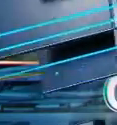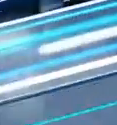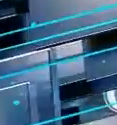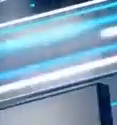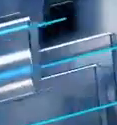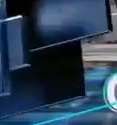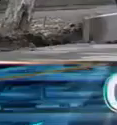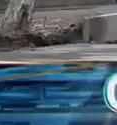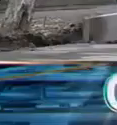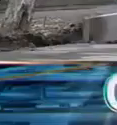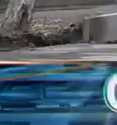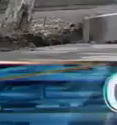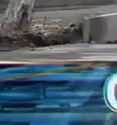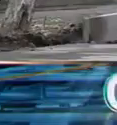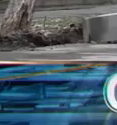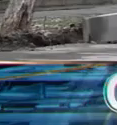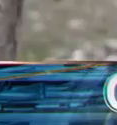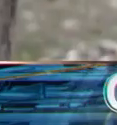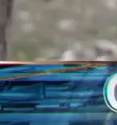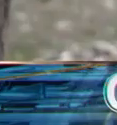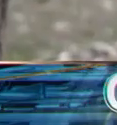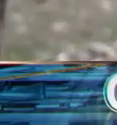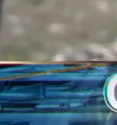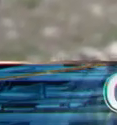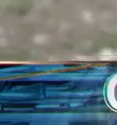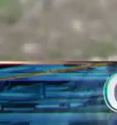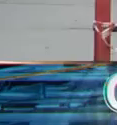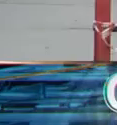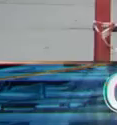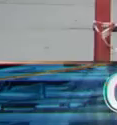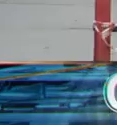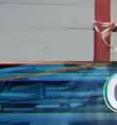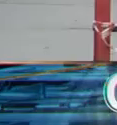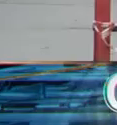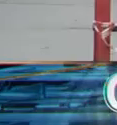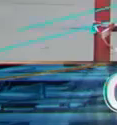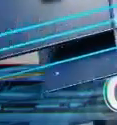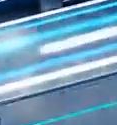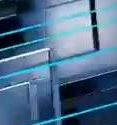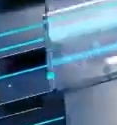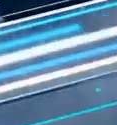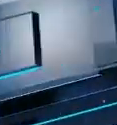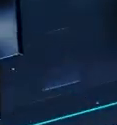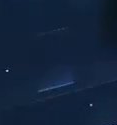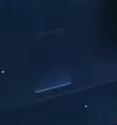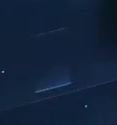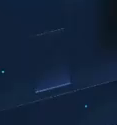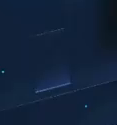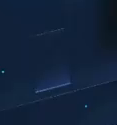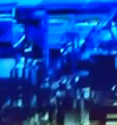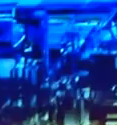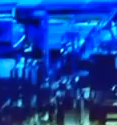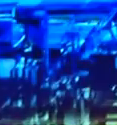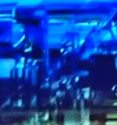здравоохранения. ЧП не помеха. 60 улиц Талдыкургана планируется отремонтировать в этом году.